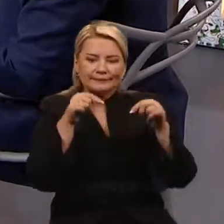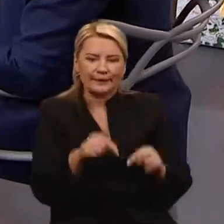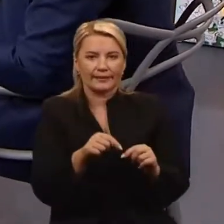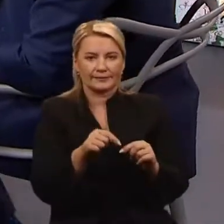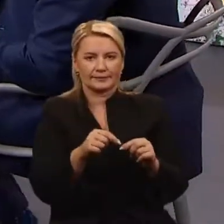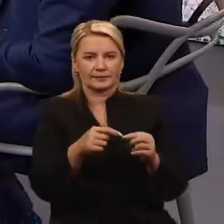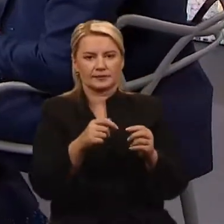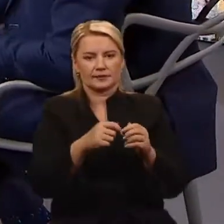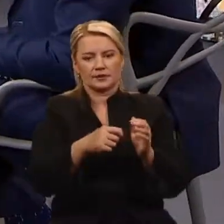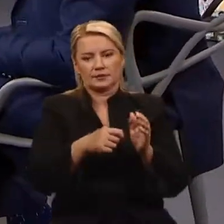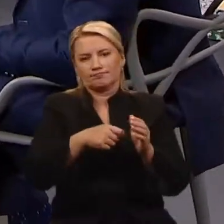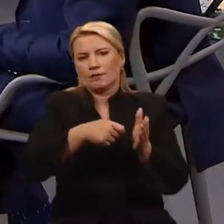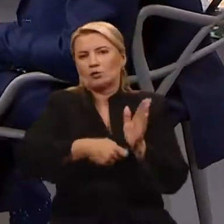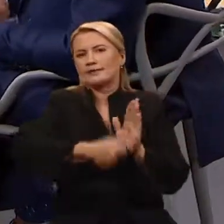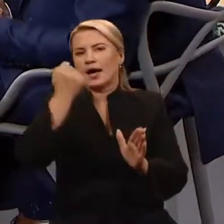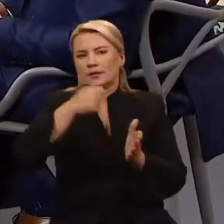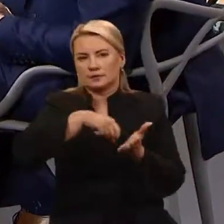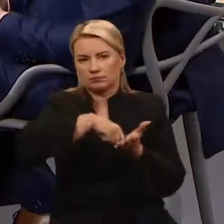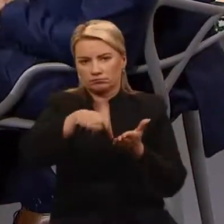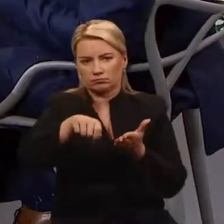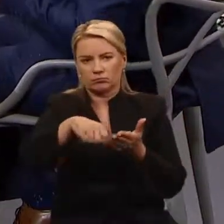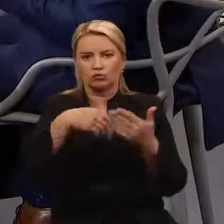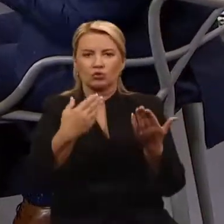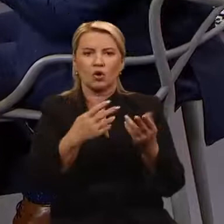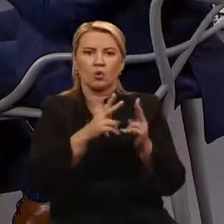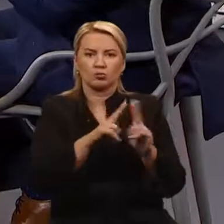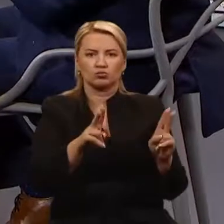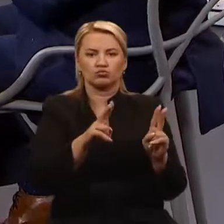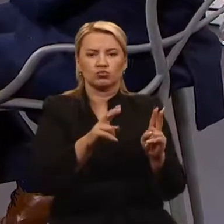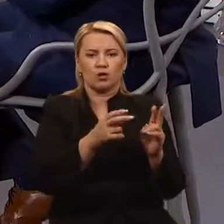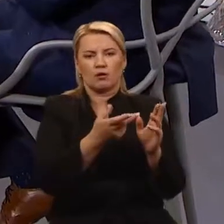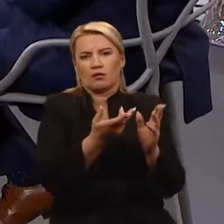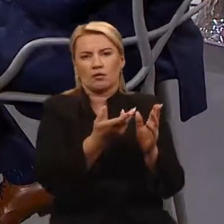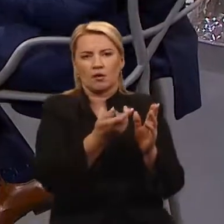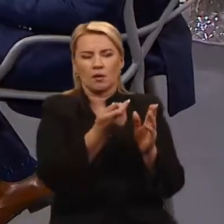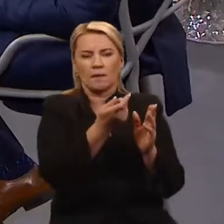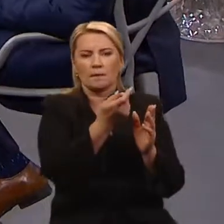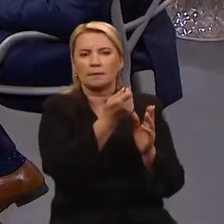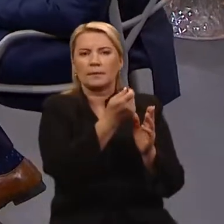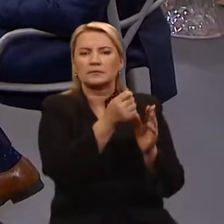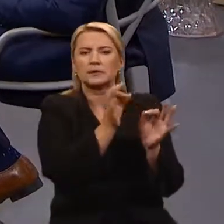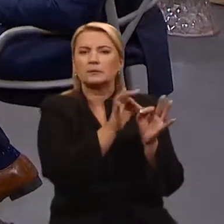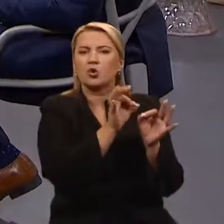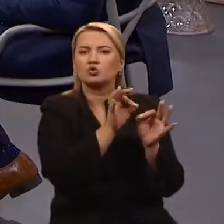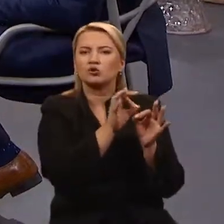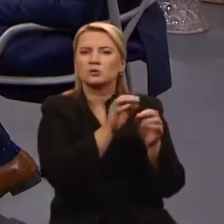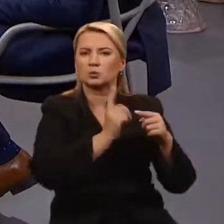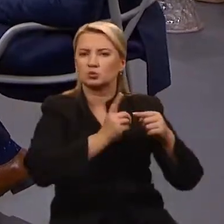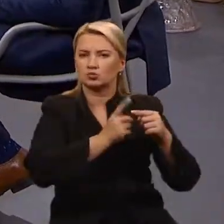toho školního roku a podobně, má smysl využít třeba spořící účet a tam si do nějaké elektronické peněženky odkládat ty peníze pro to